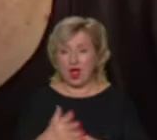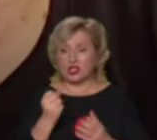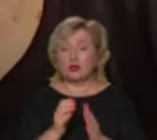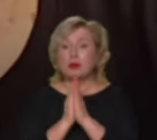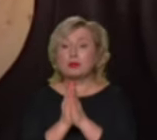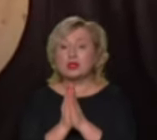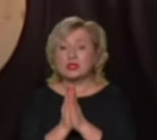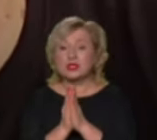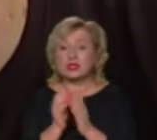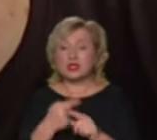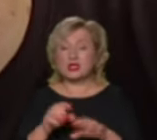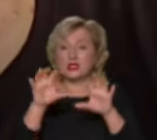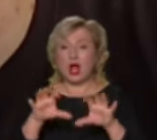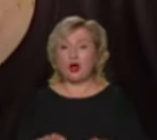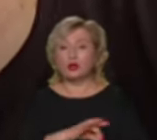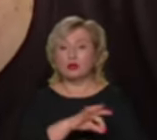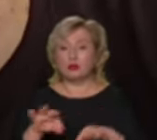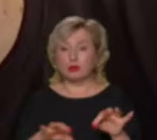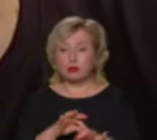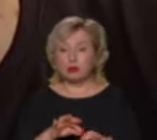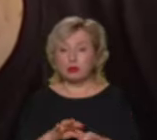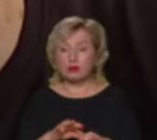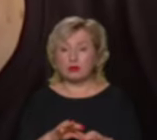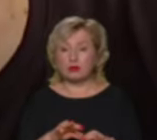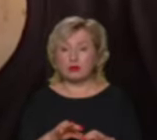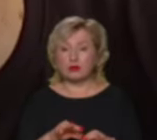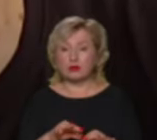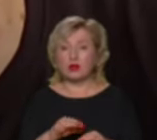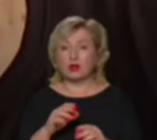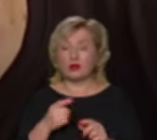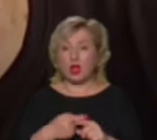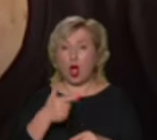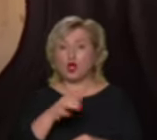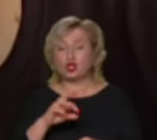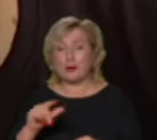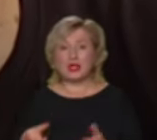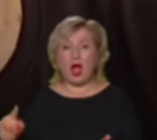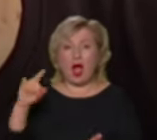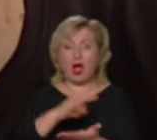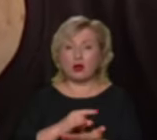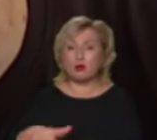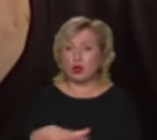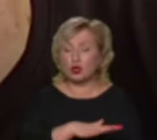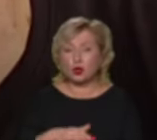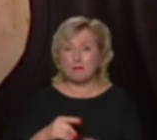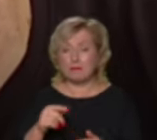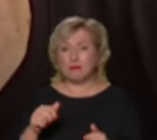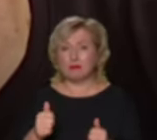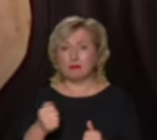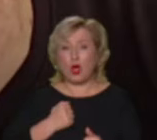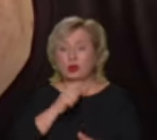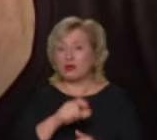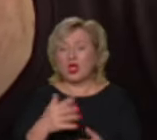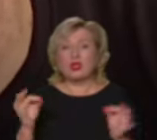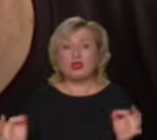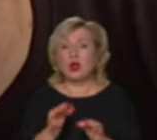попросили цей законопроект... Ну, зрозуміло, так. І в Гостомельському аеропорту, і інші побратими, які вже ніколи не